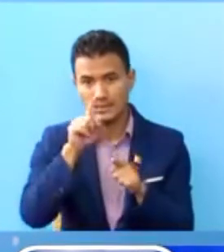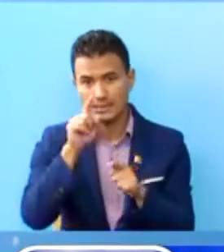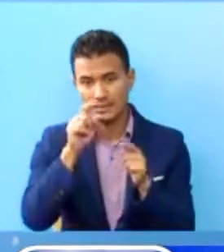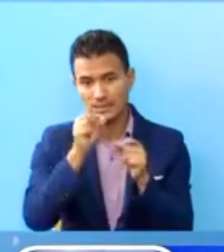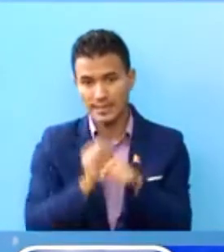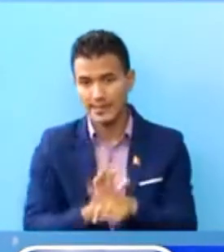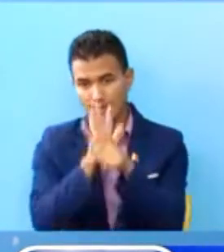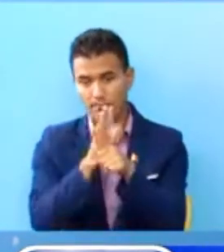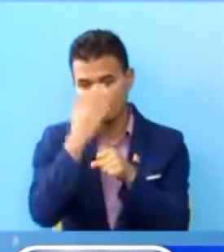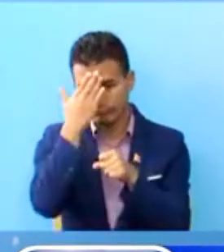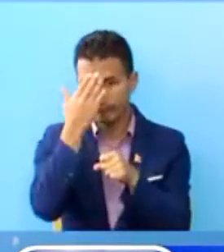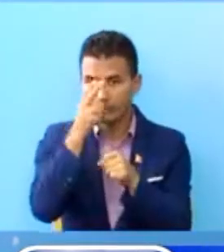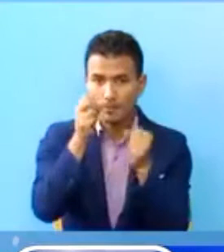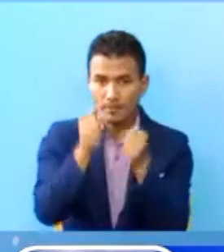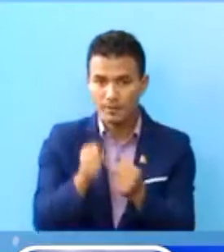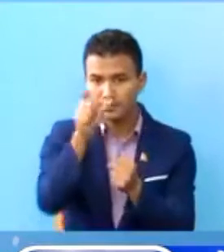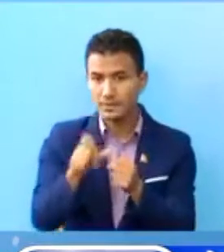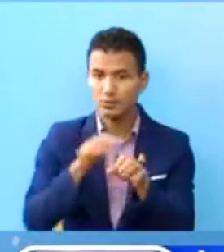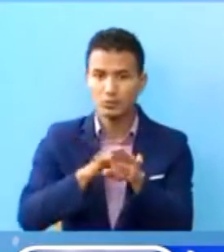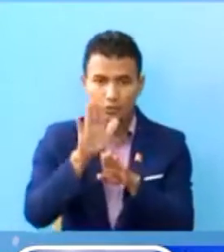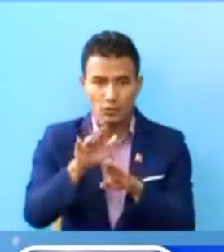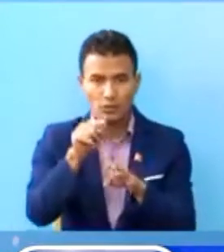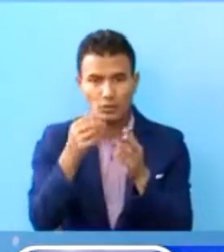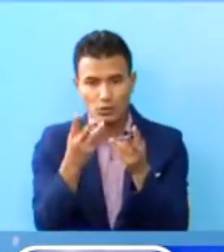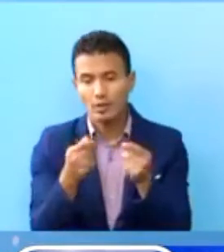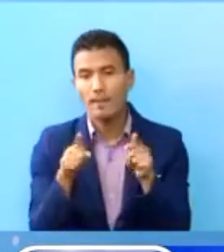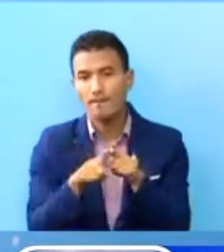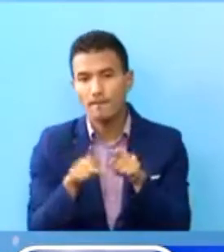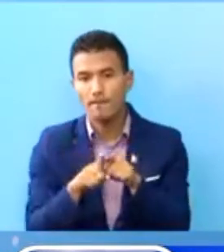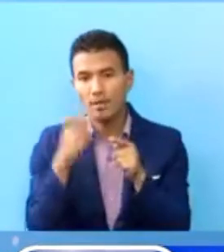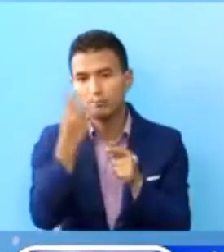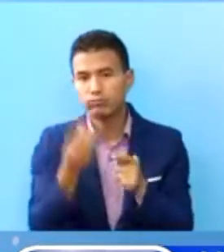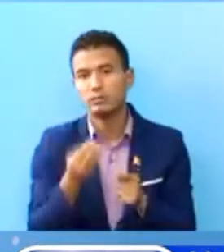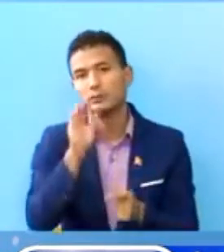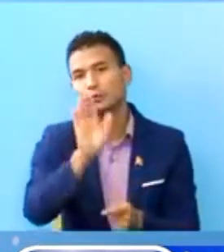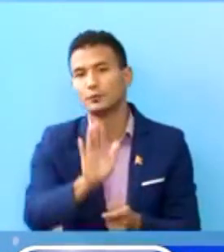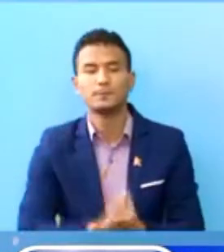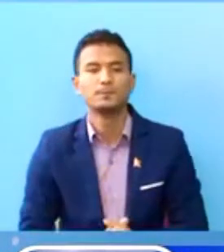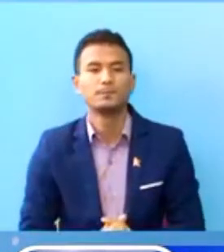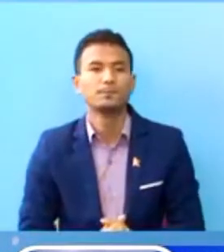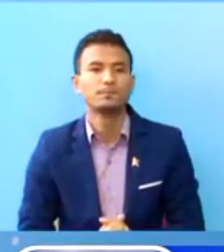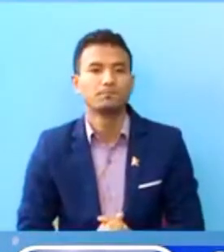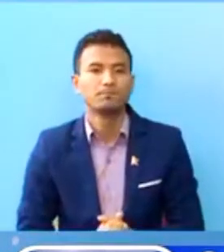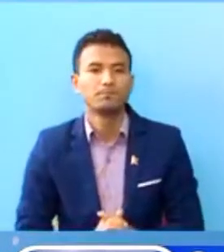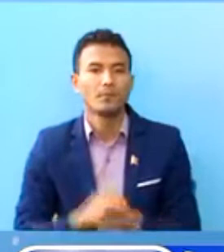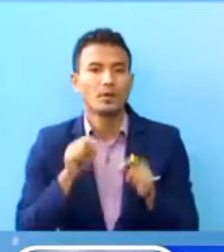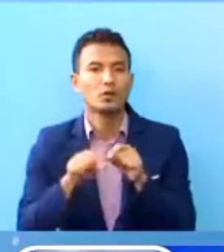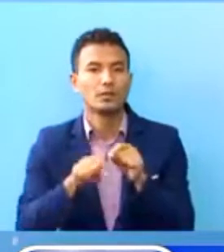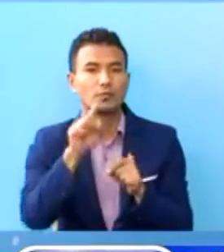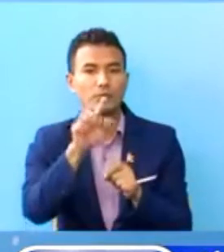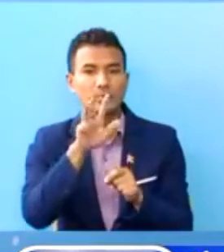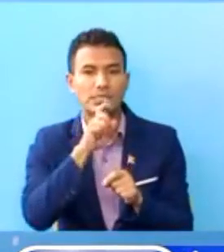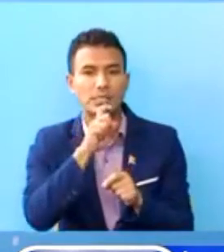एक्टिभली संक्रमित भएर बसेका व्यक्तिहरू छन्, त्यो संख्या पनि घट्दो छ। जस्तो असार 19